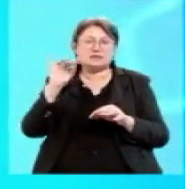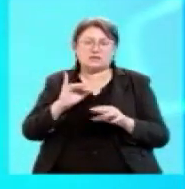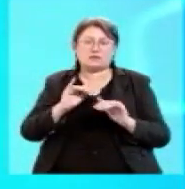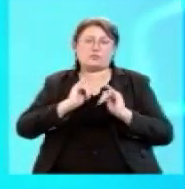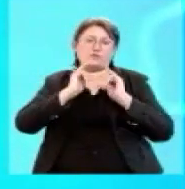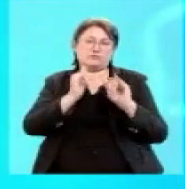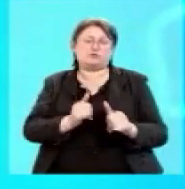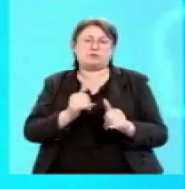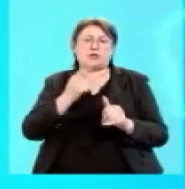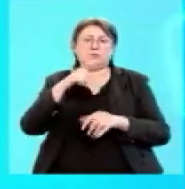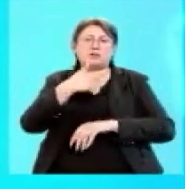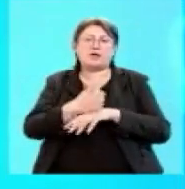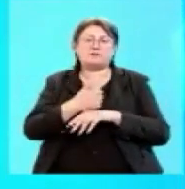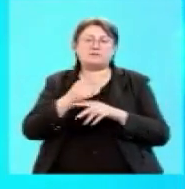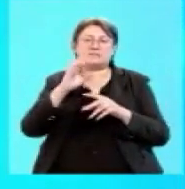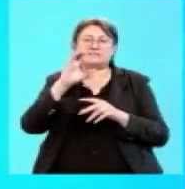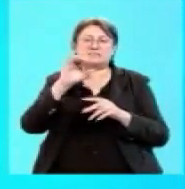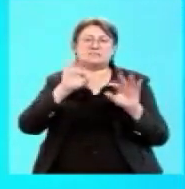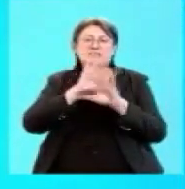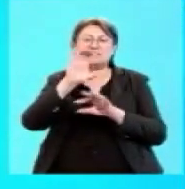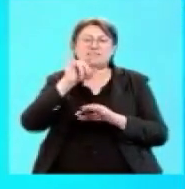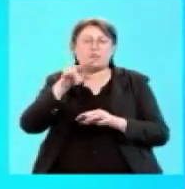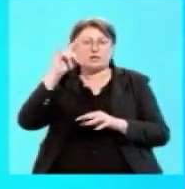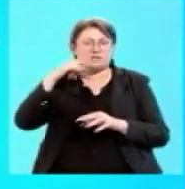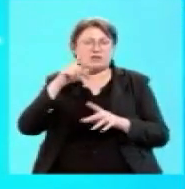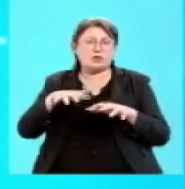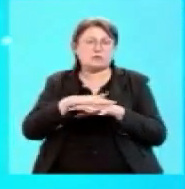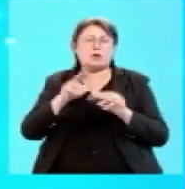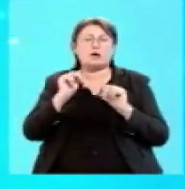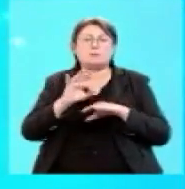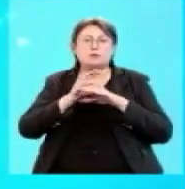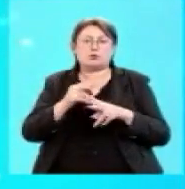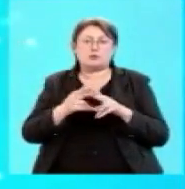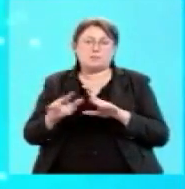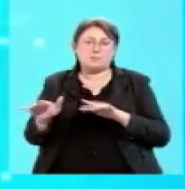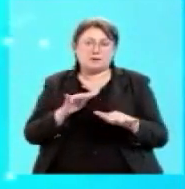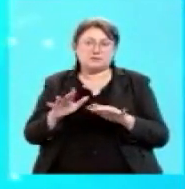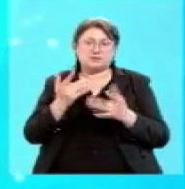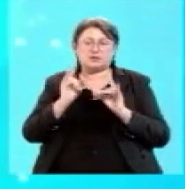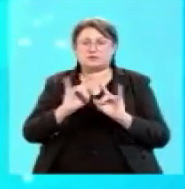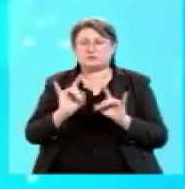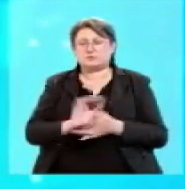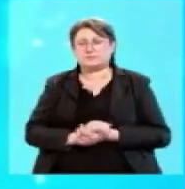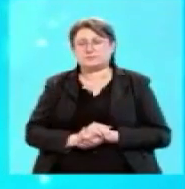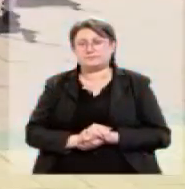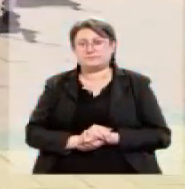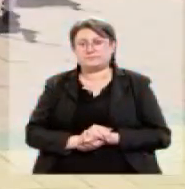дань уважения одному из главных символов казахского народа. О том, как прошло данное мероприятие, расскажут мои